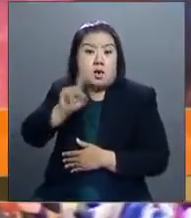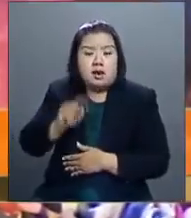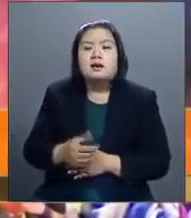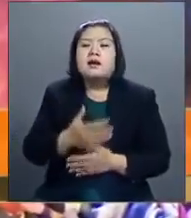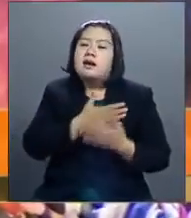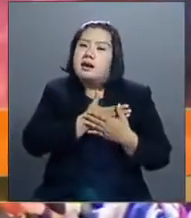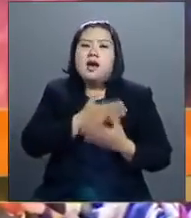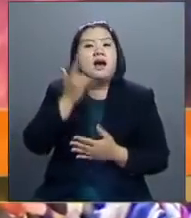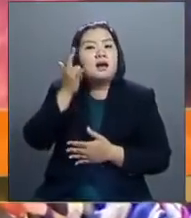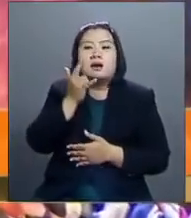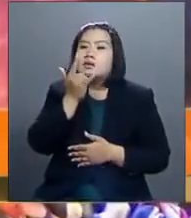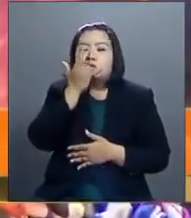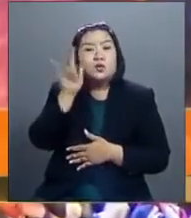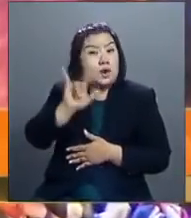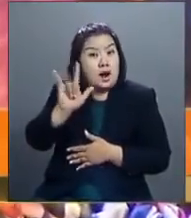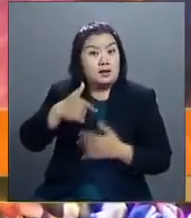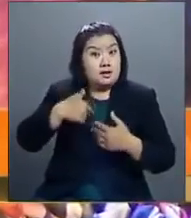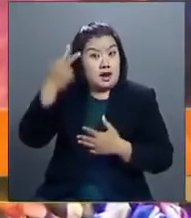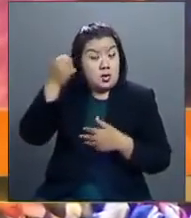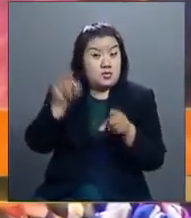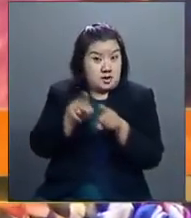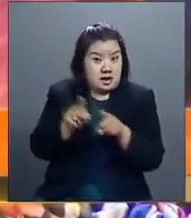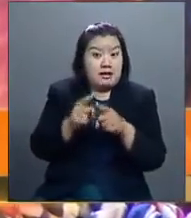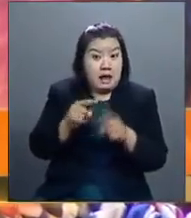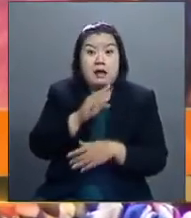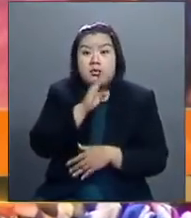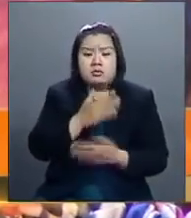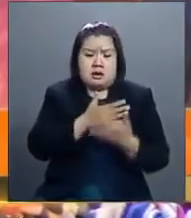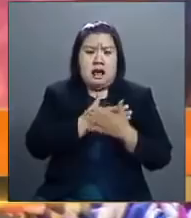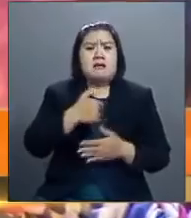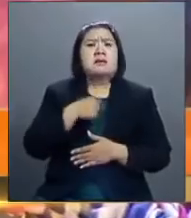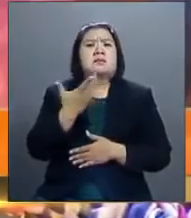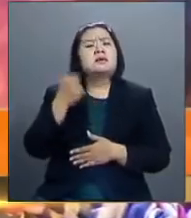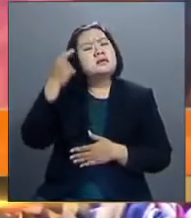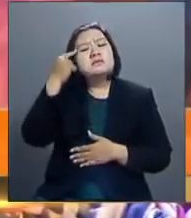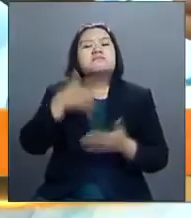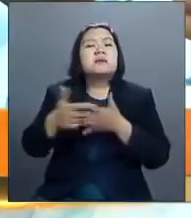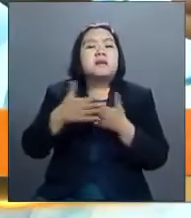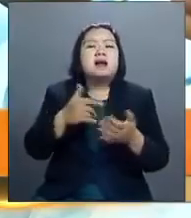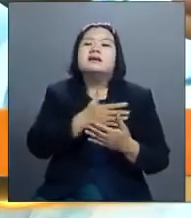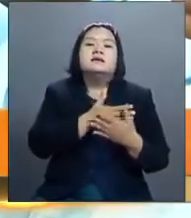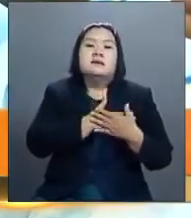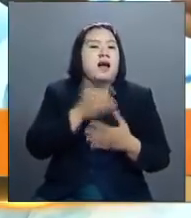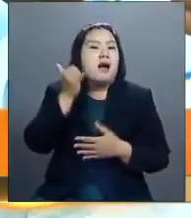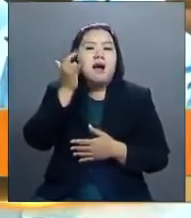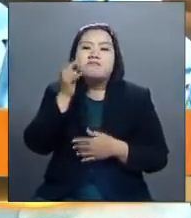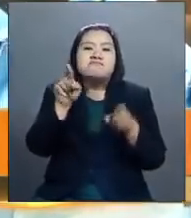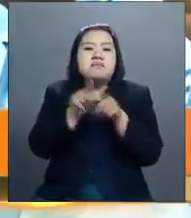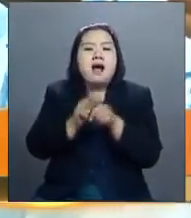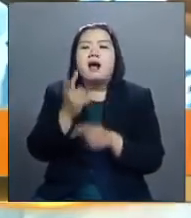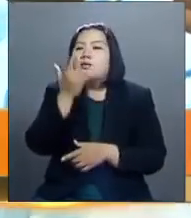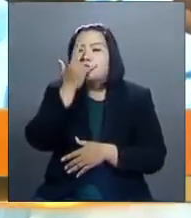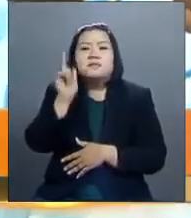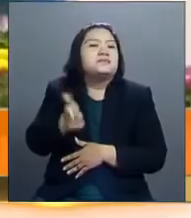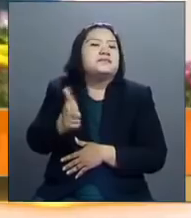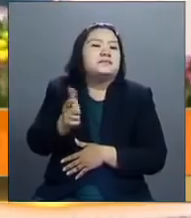รีนายกรัฐมนตรีก็รักแต่หากไม่รักนายกรัฐมนตรีก็ยังคงรักเหมือนเดิมค่ะเพราะถือว่าเป็นรัฐบาลที่ต้องท